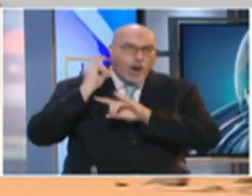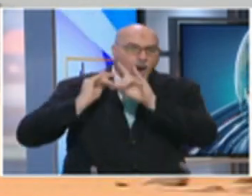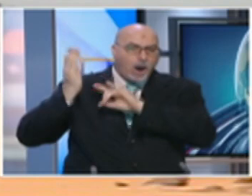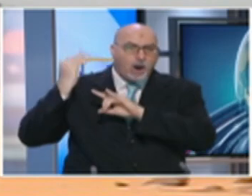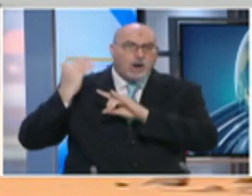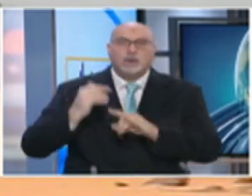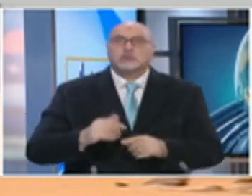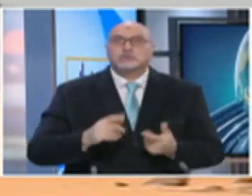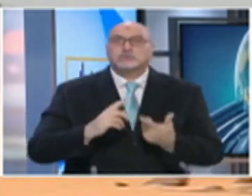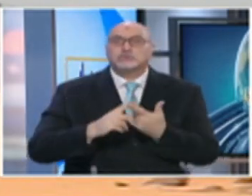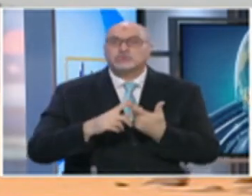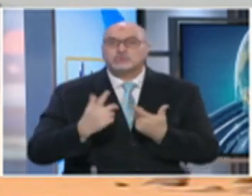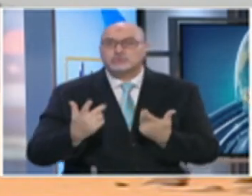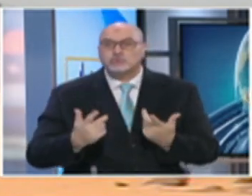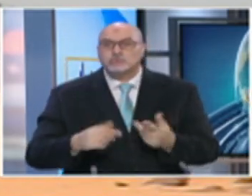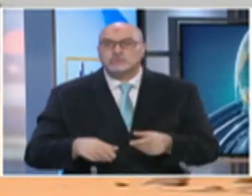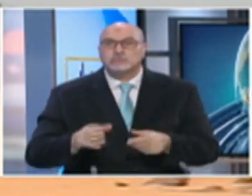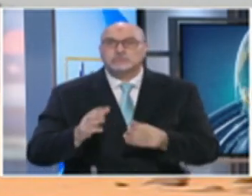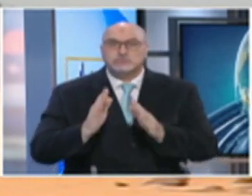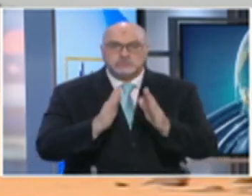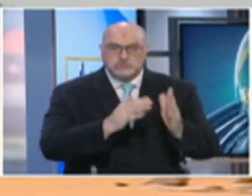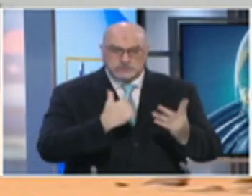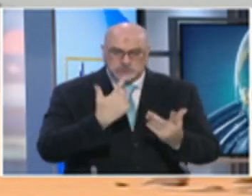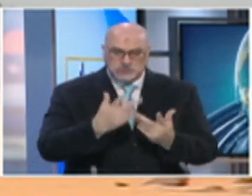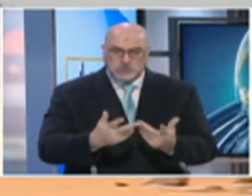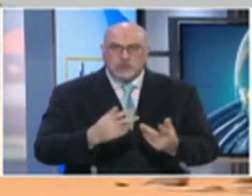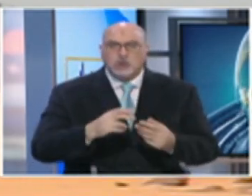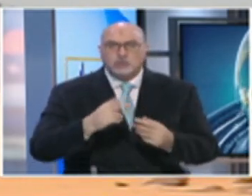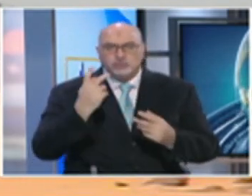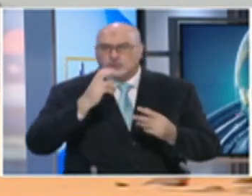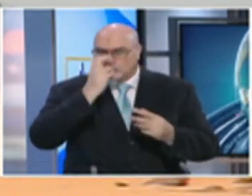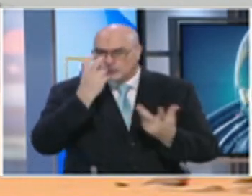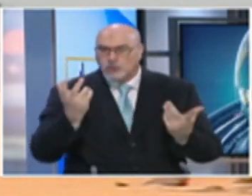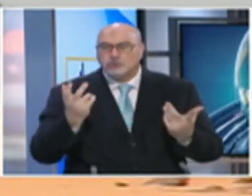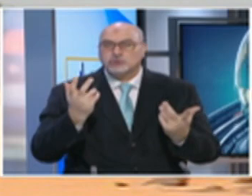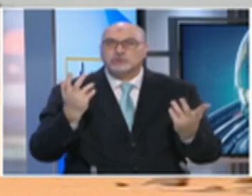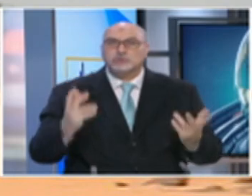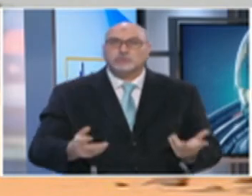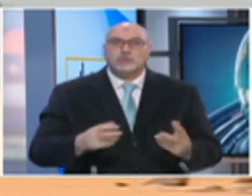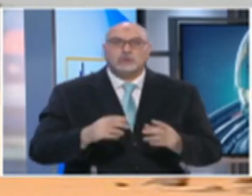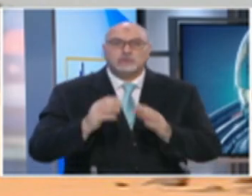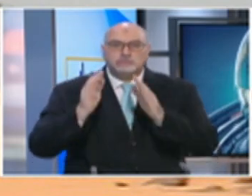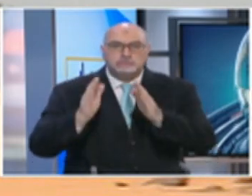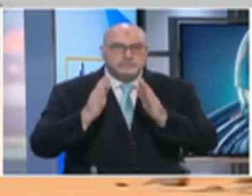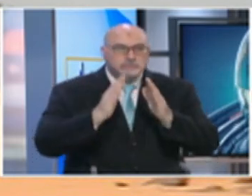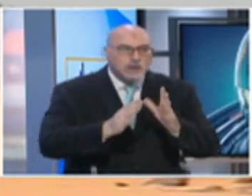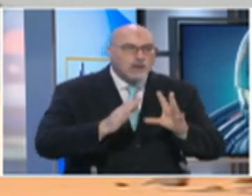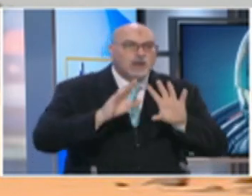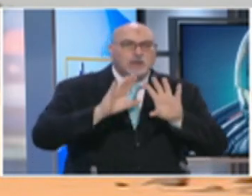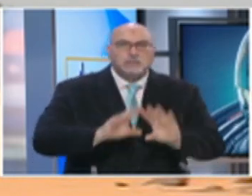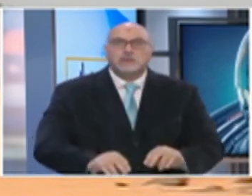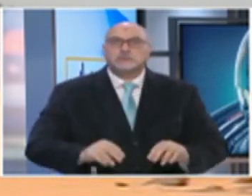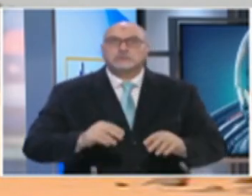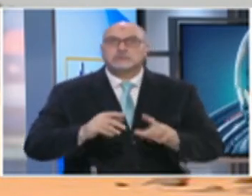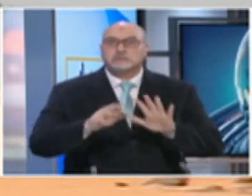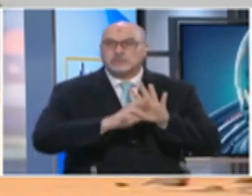الحجري الحديث وما بعد العصر الحجري الحديث، أين تم يعني إيجاد قطع وبقايا مثل الفخار وأدوات الطحن في نفس المستوى